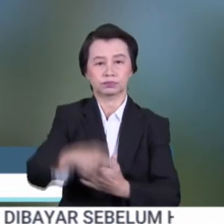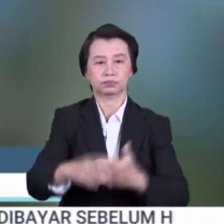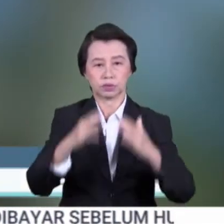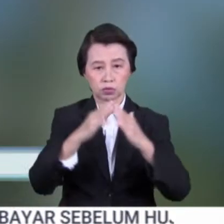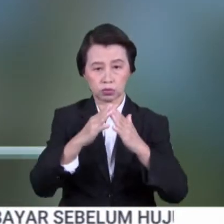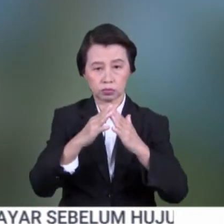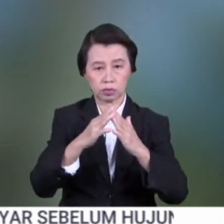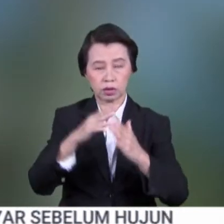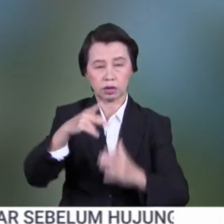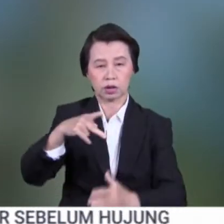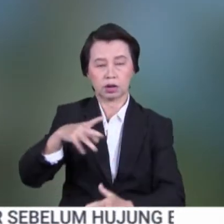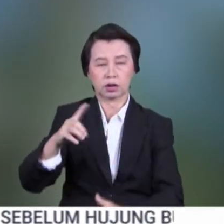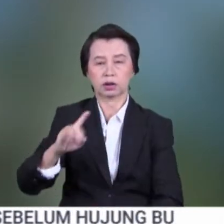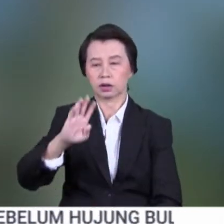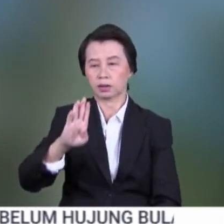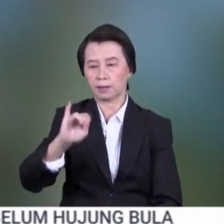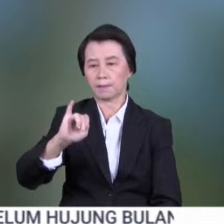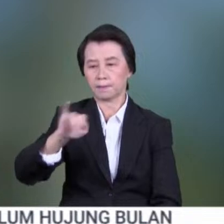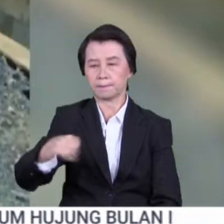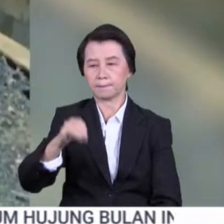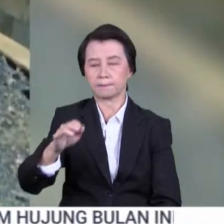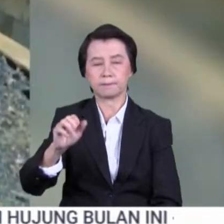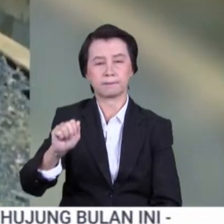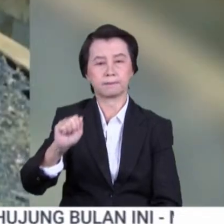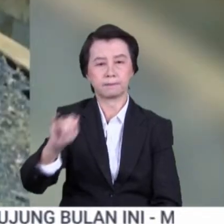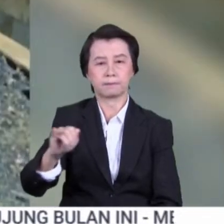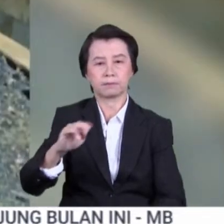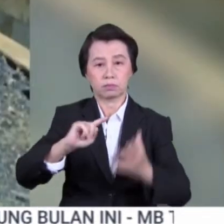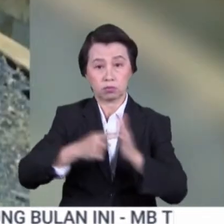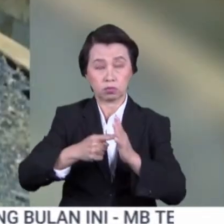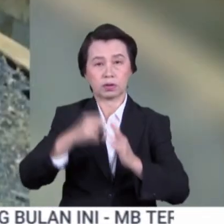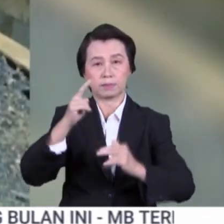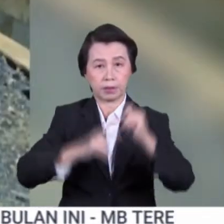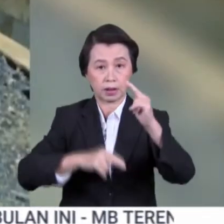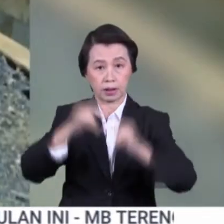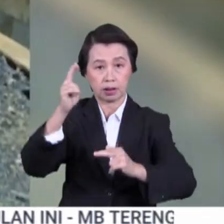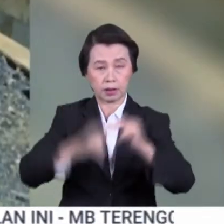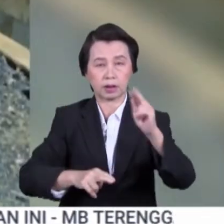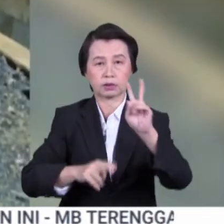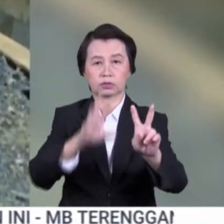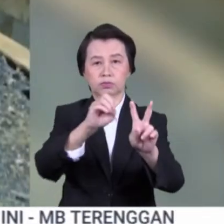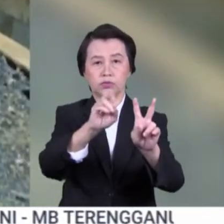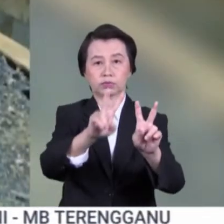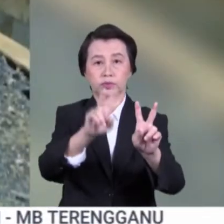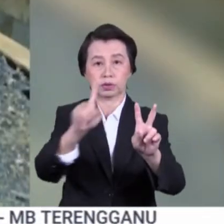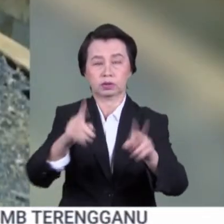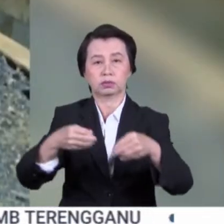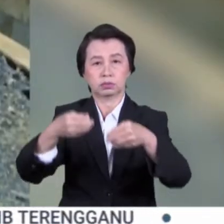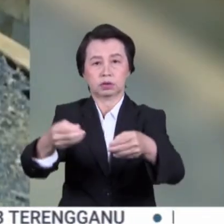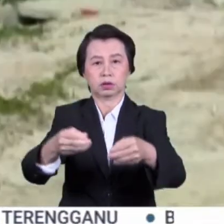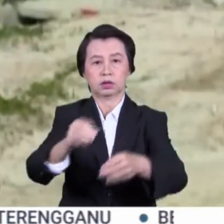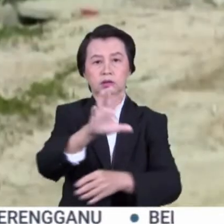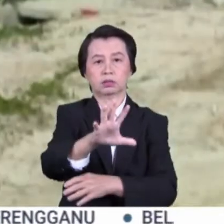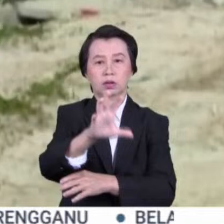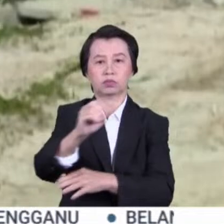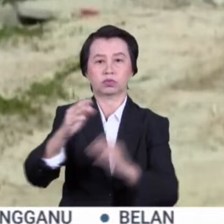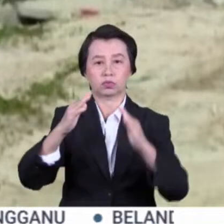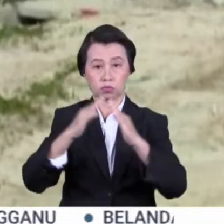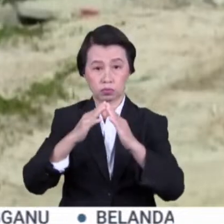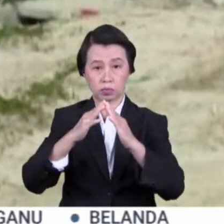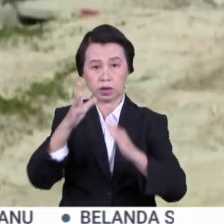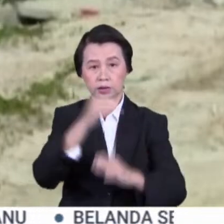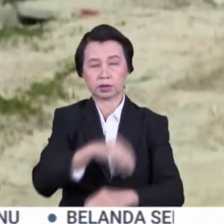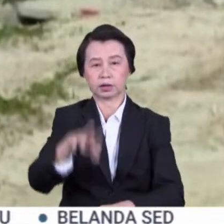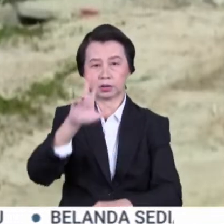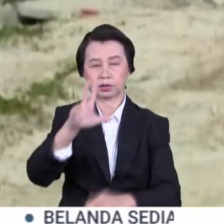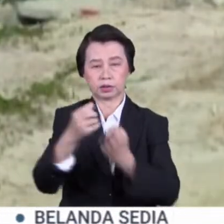PPD Binjai di daerah Kubang Pasu yang mula dibina pada 2021 menawarkan 50 unit rumah dan